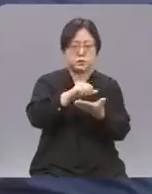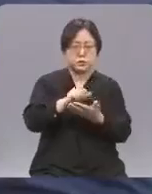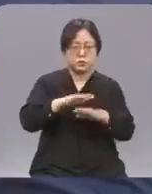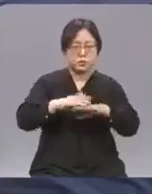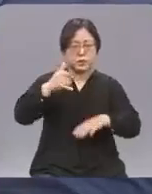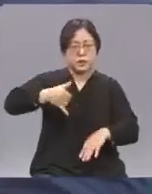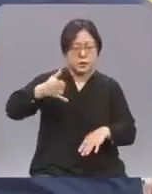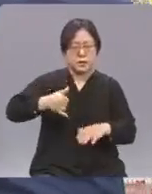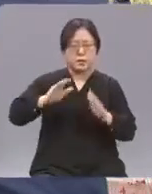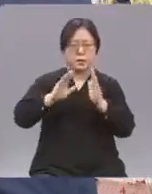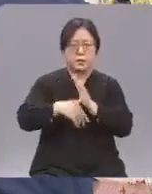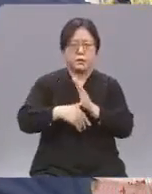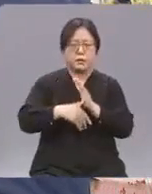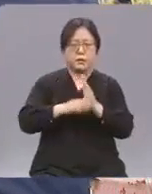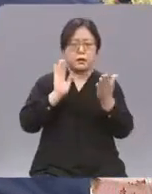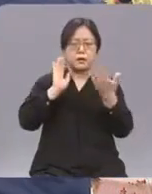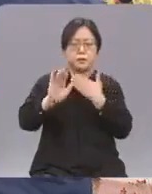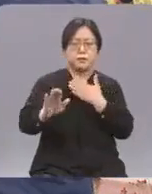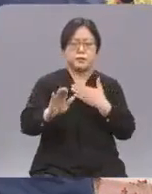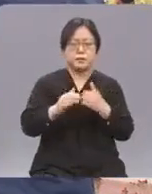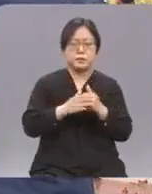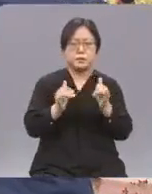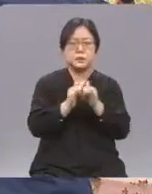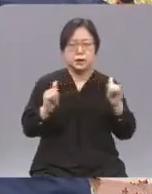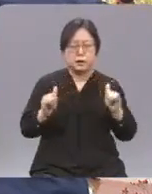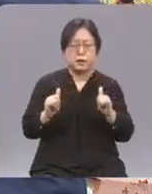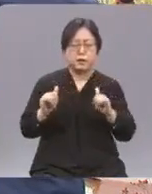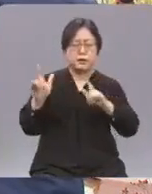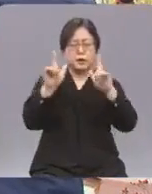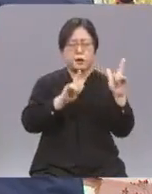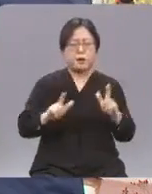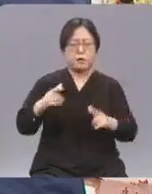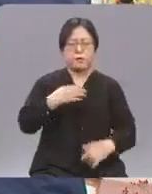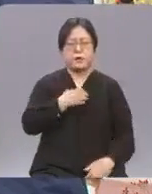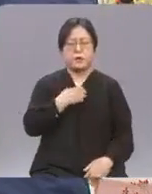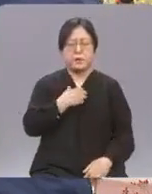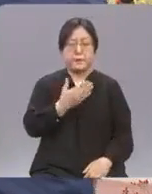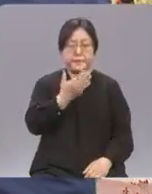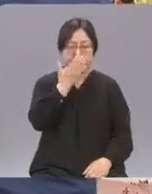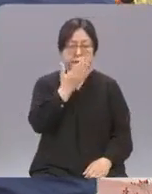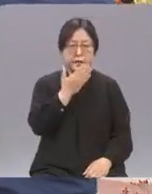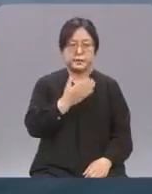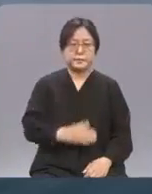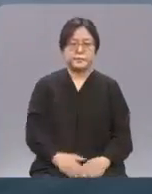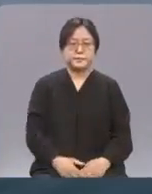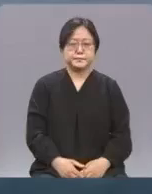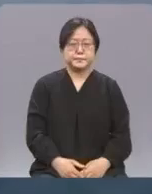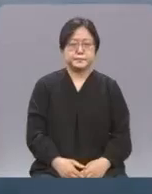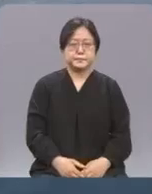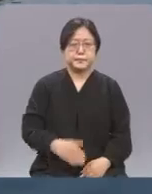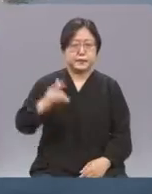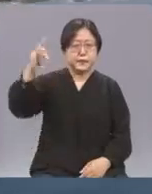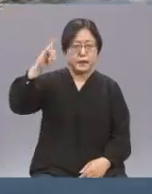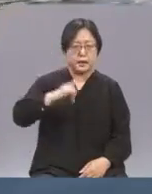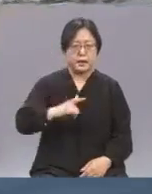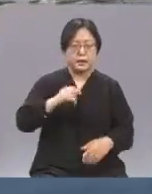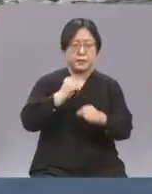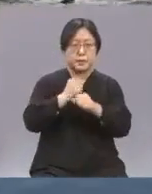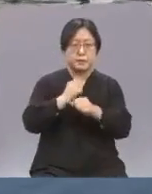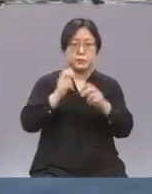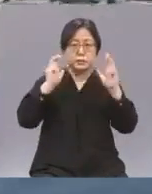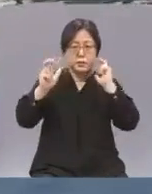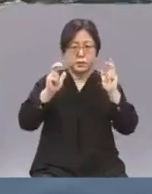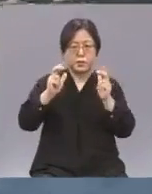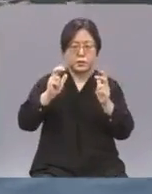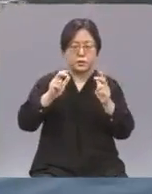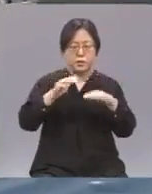짓는다면 엄청나게 앞으로 사람의 그 생계가 위협받을 수가 있습니다. 태양광 설치 업체 측은